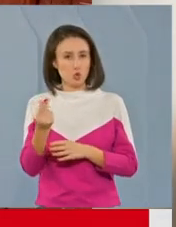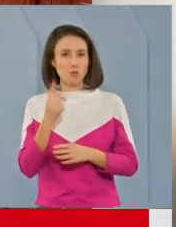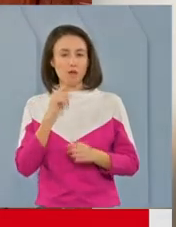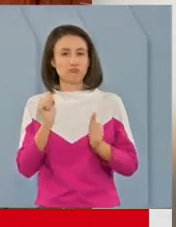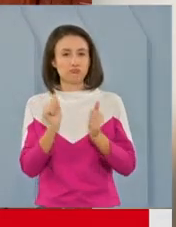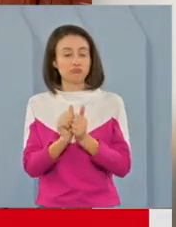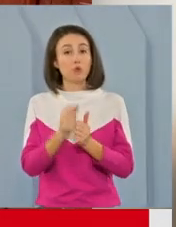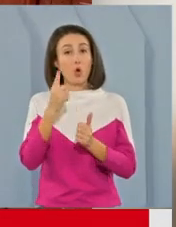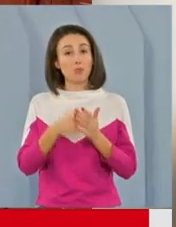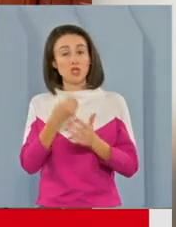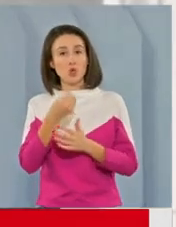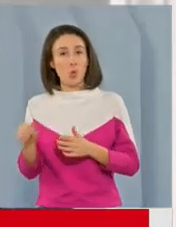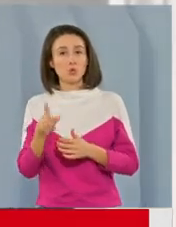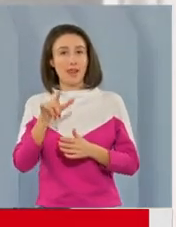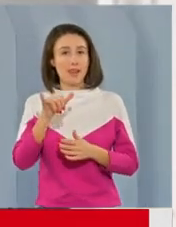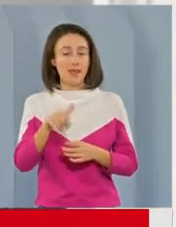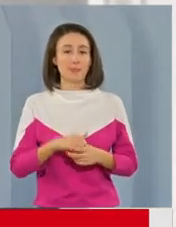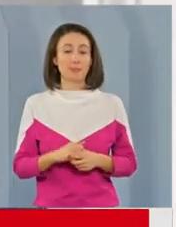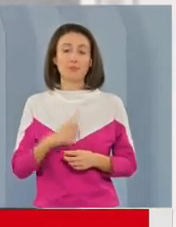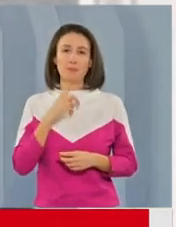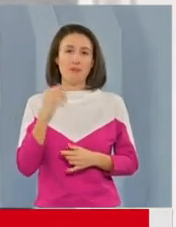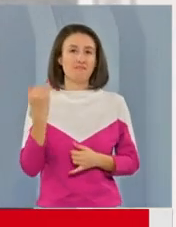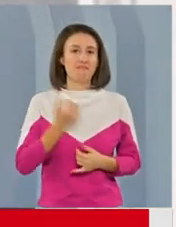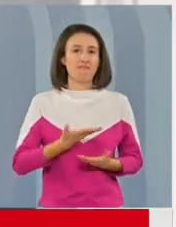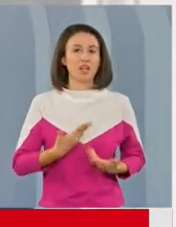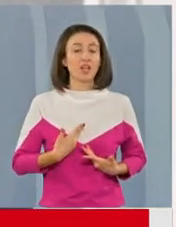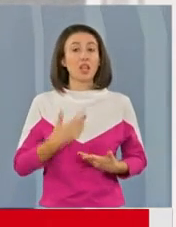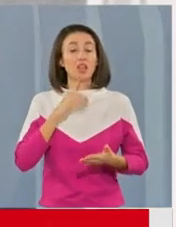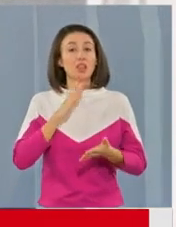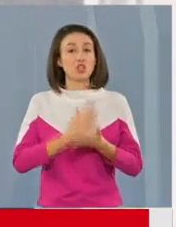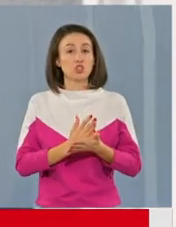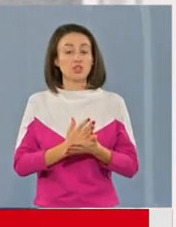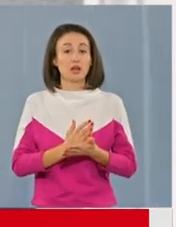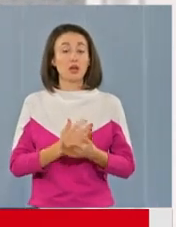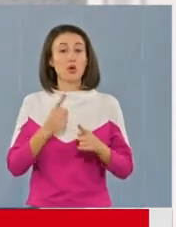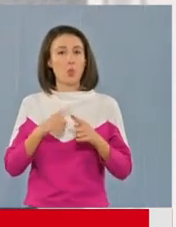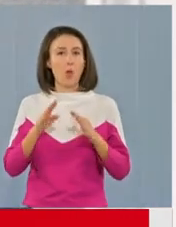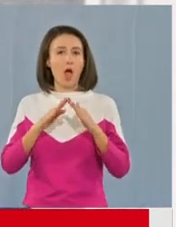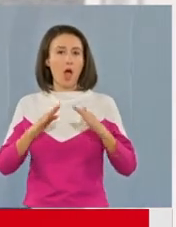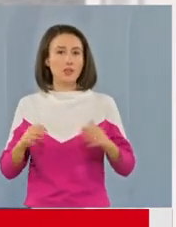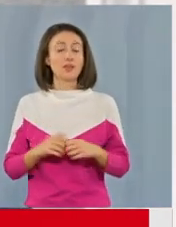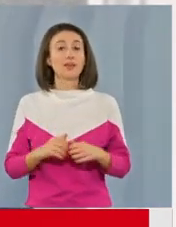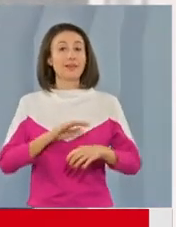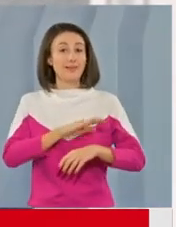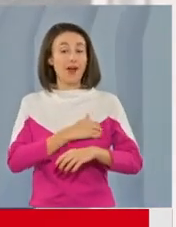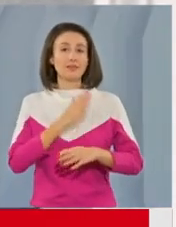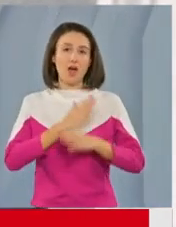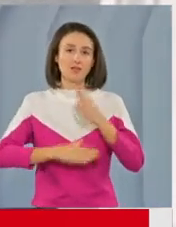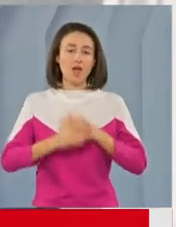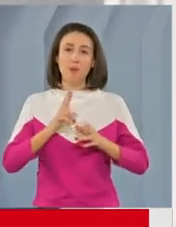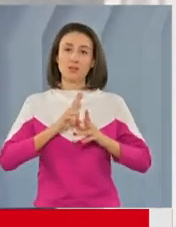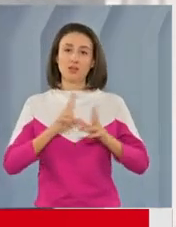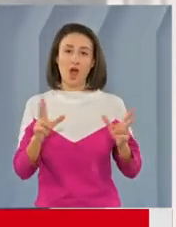însoțitor, de 1.900 de lei. Mi-a venit decizia cu acasă cu grad de handicap